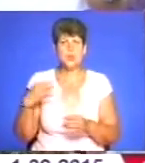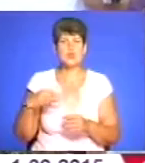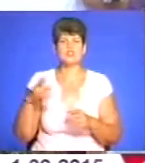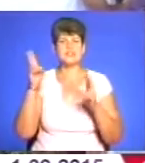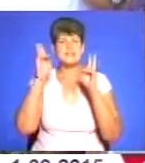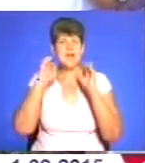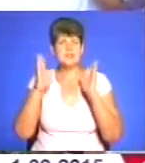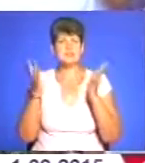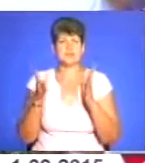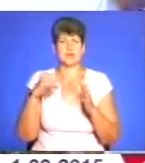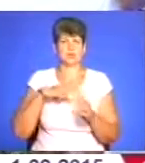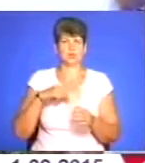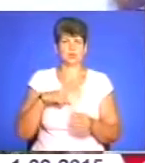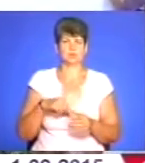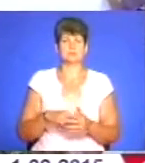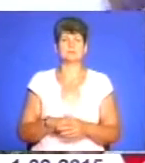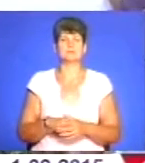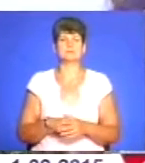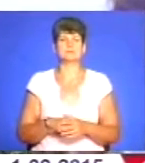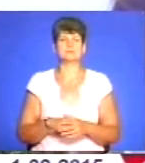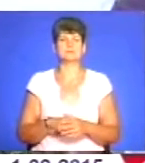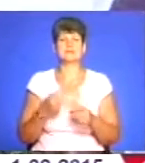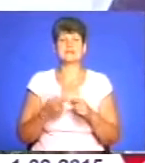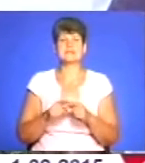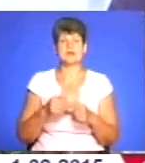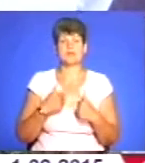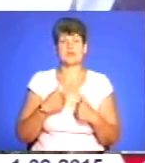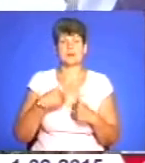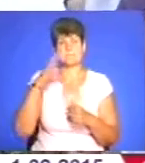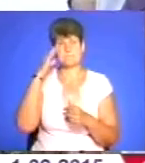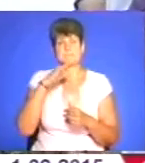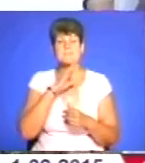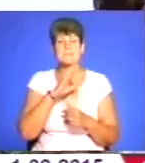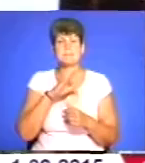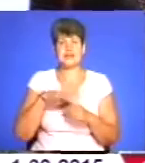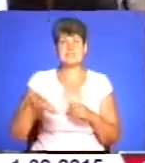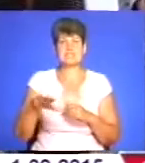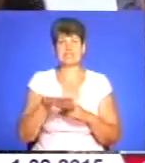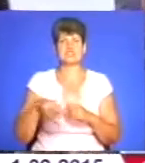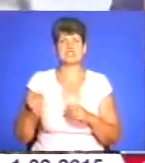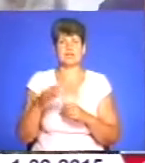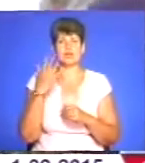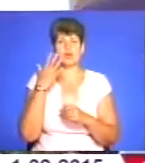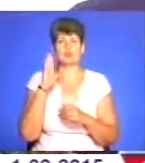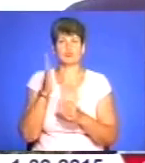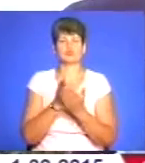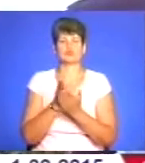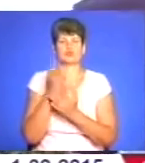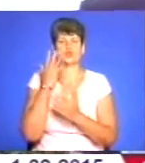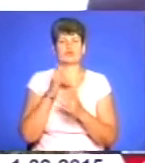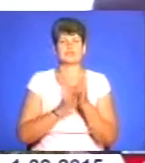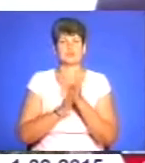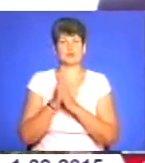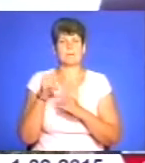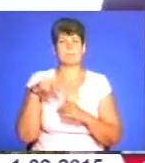зачіска, і дух? Це якби моя батьківщина, я буду їй служити, коли виросту. Піду в